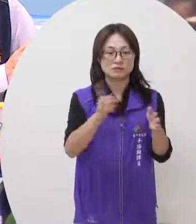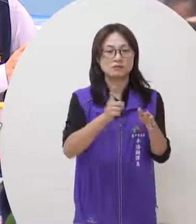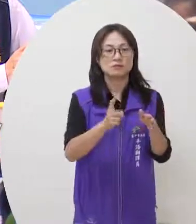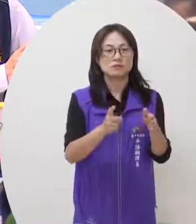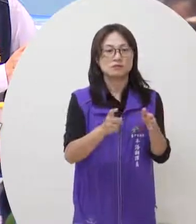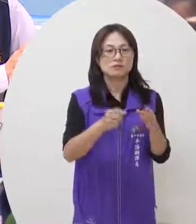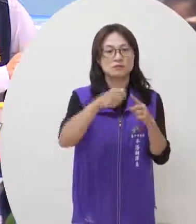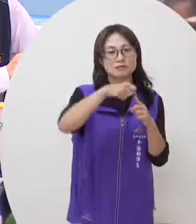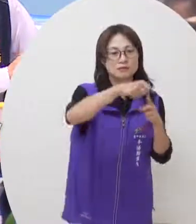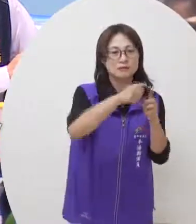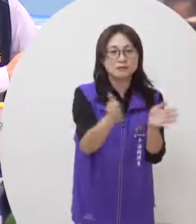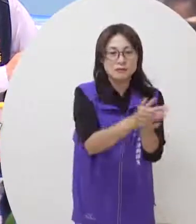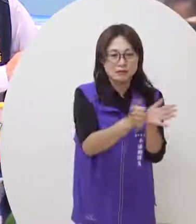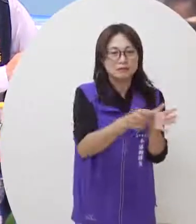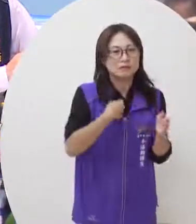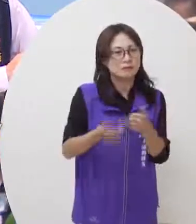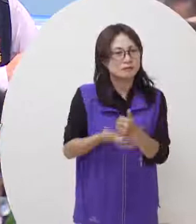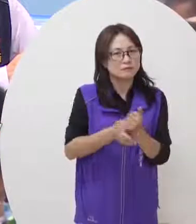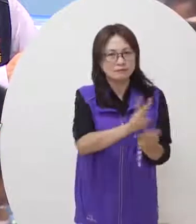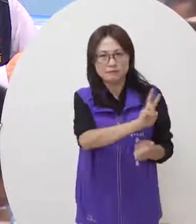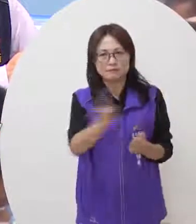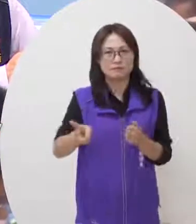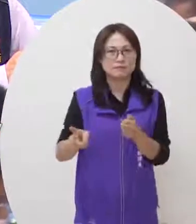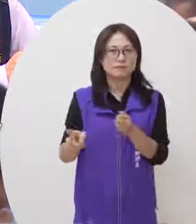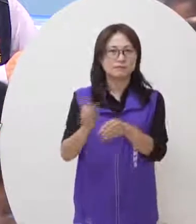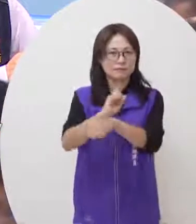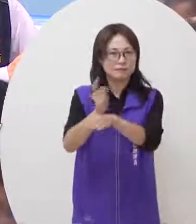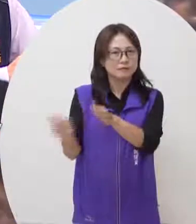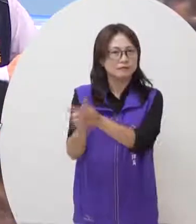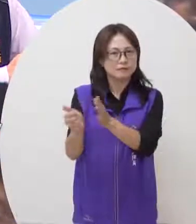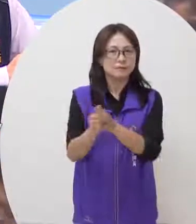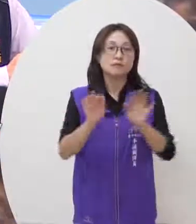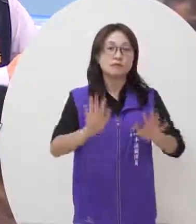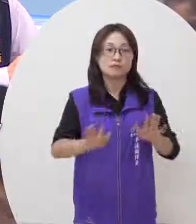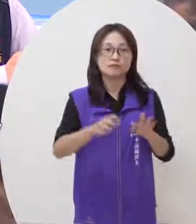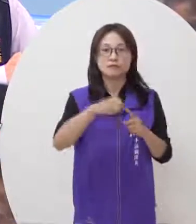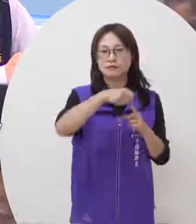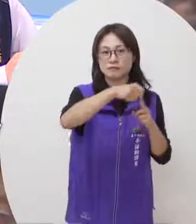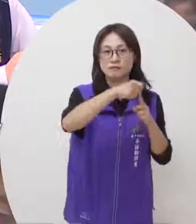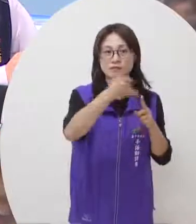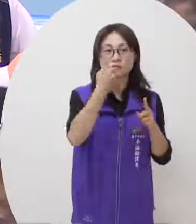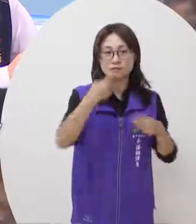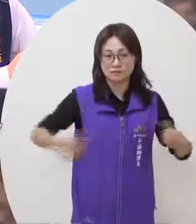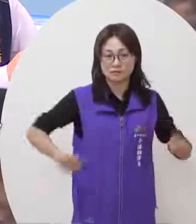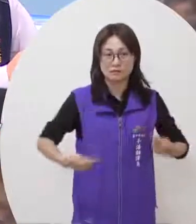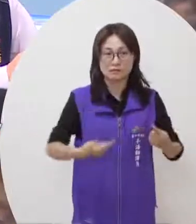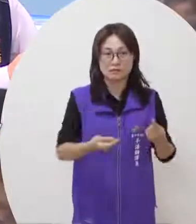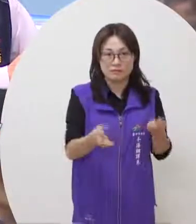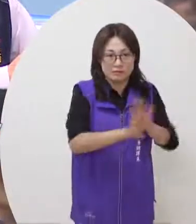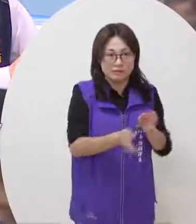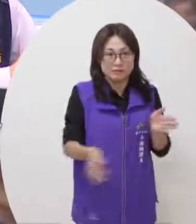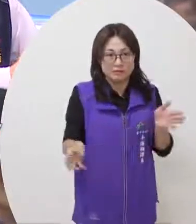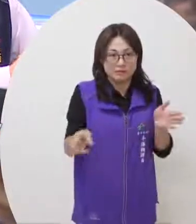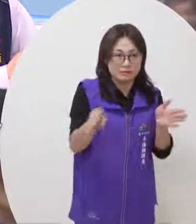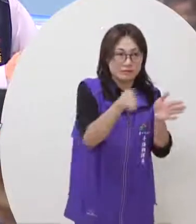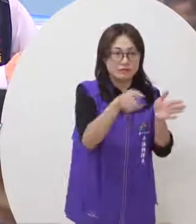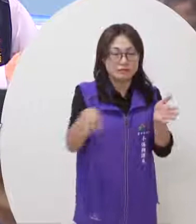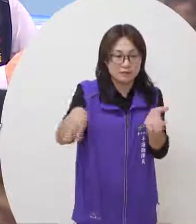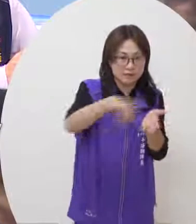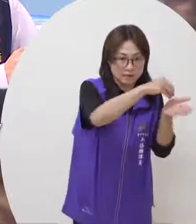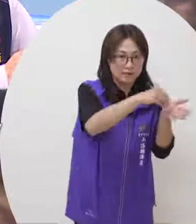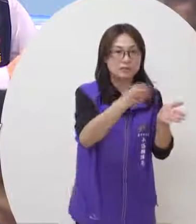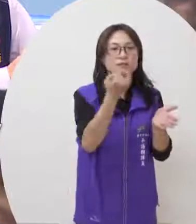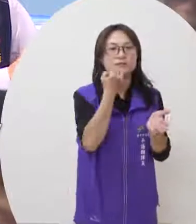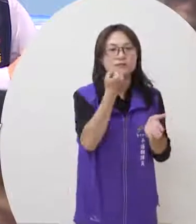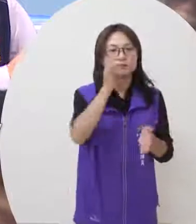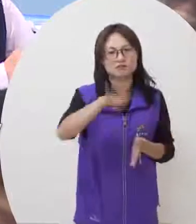坐公车。虽然现在公车上面你可以放轮椅，可是还是比较不方便。所以这一个，我相信